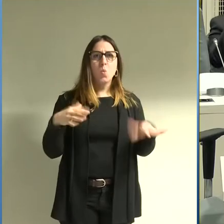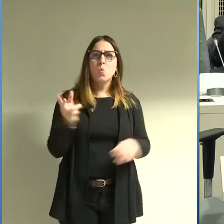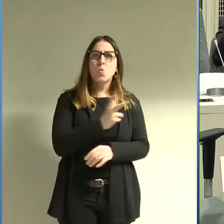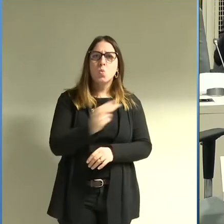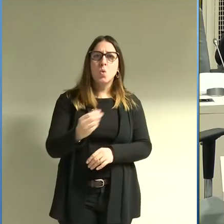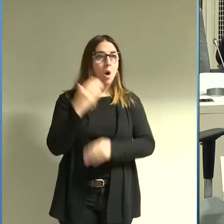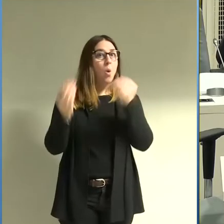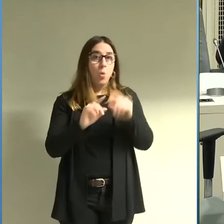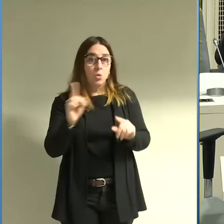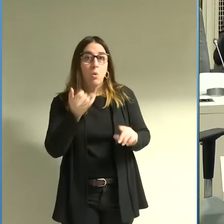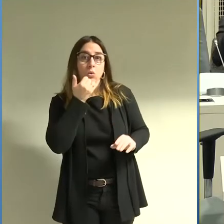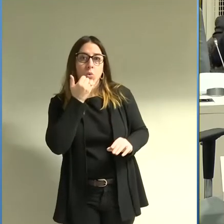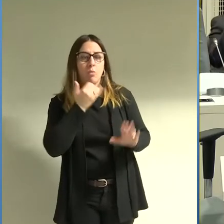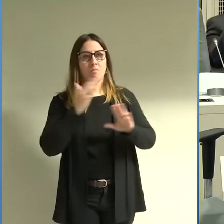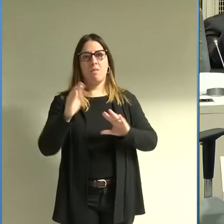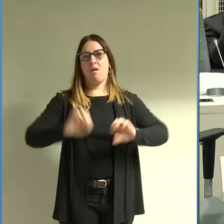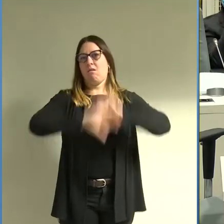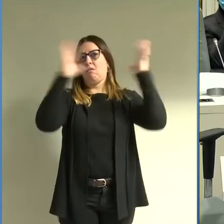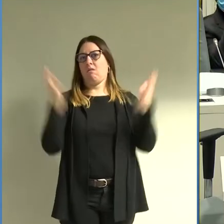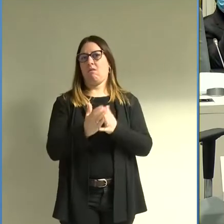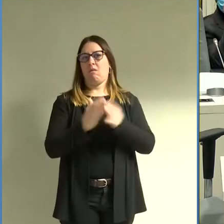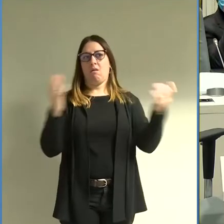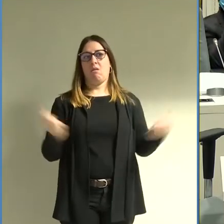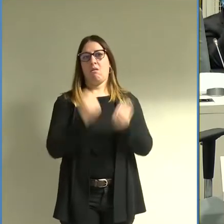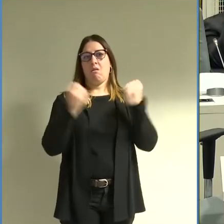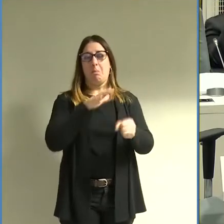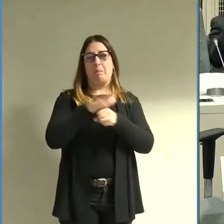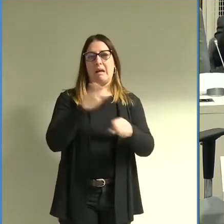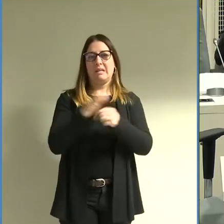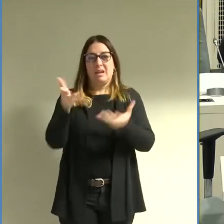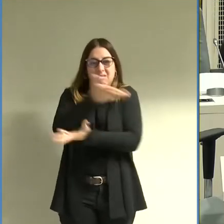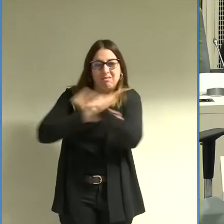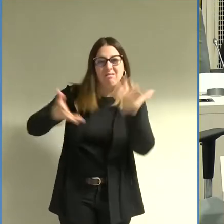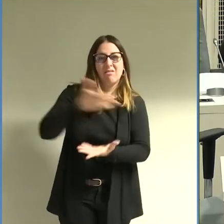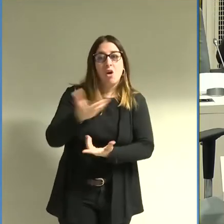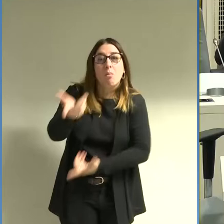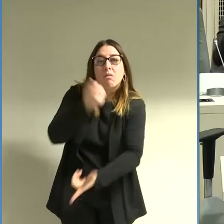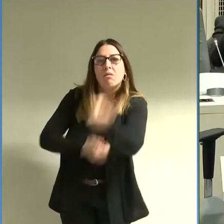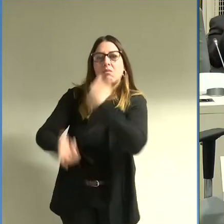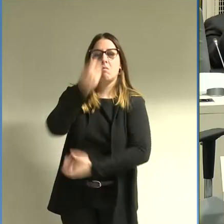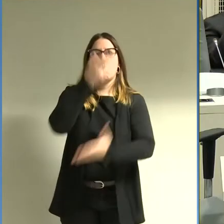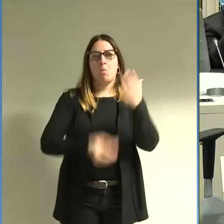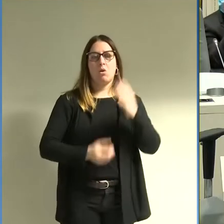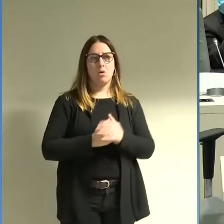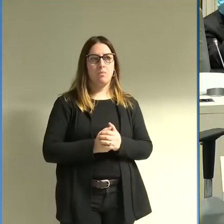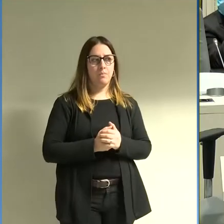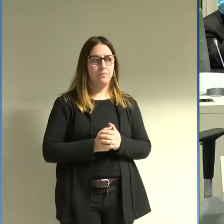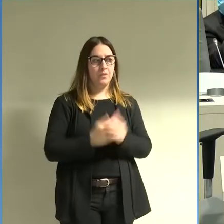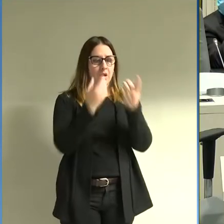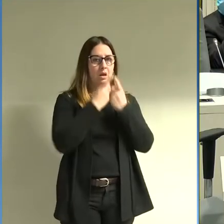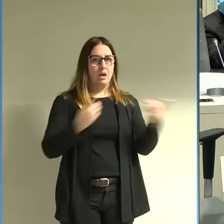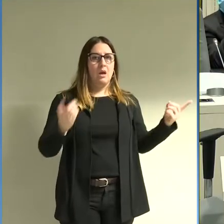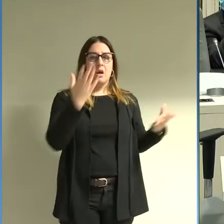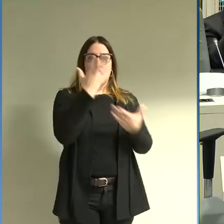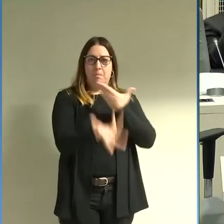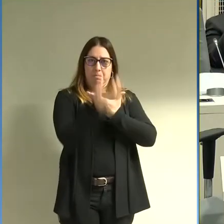mais c'est là le symptôme d'un manque de communication d'associations d'aller vers la démo vrac démocratie participative c'est un